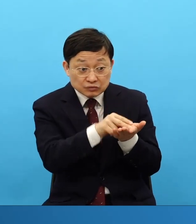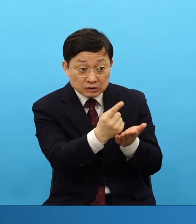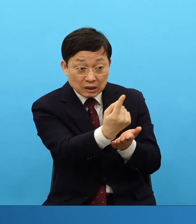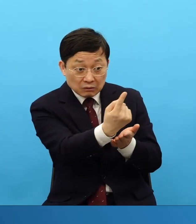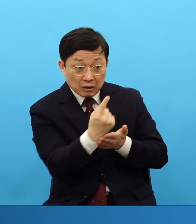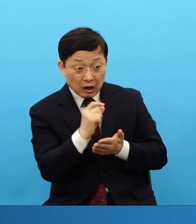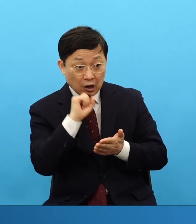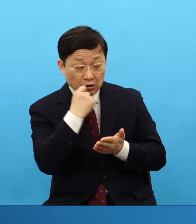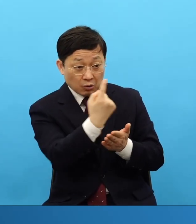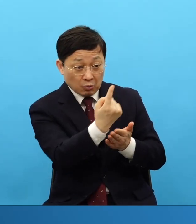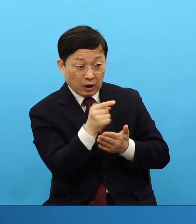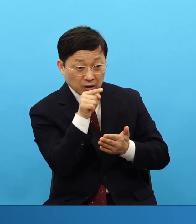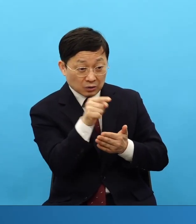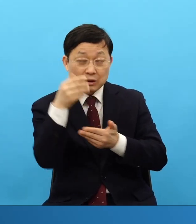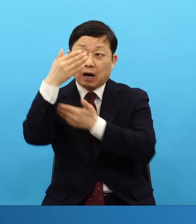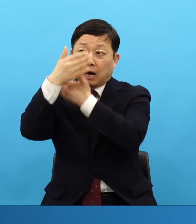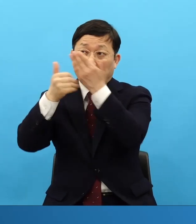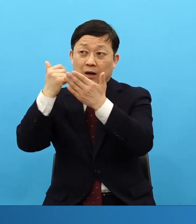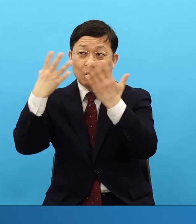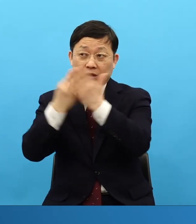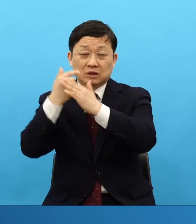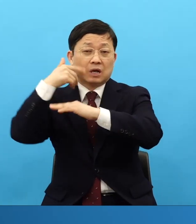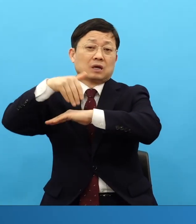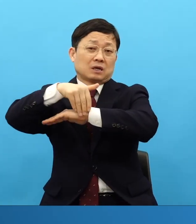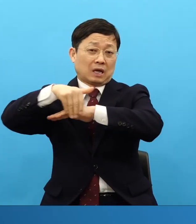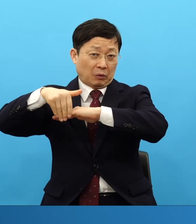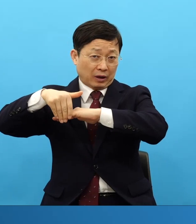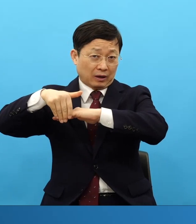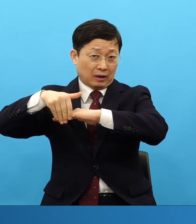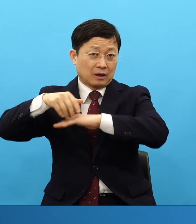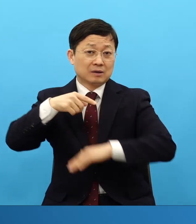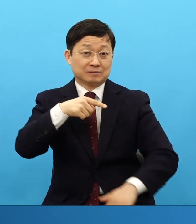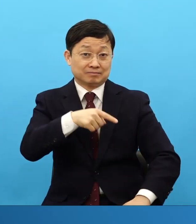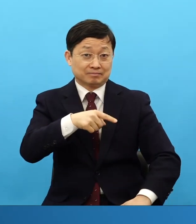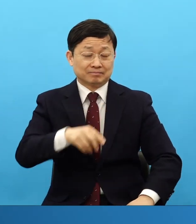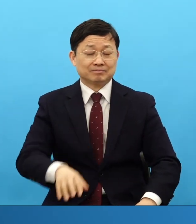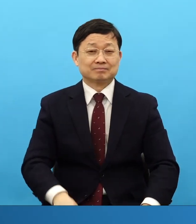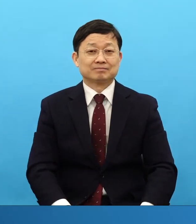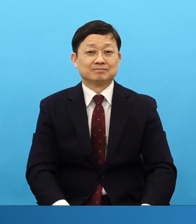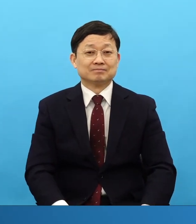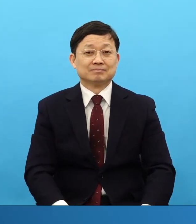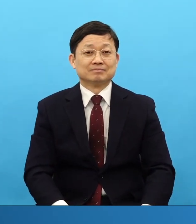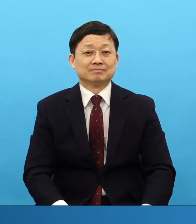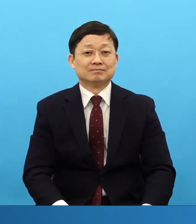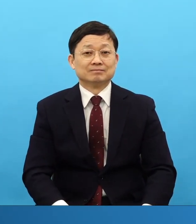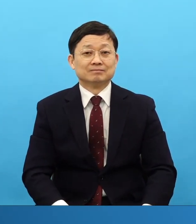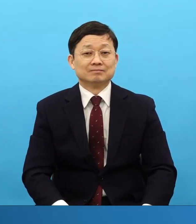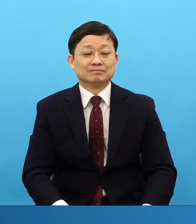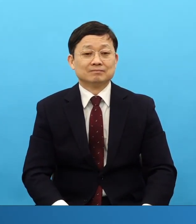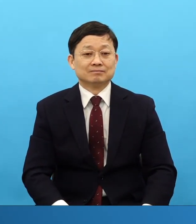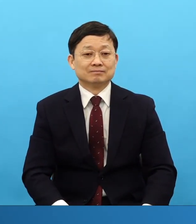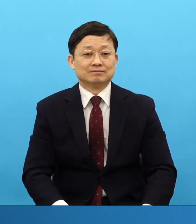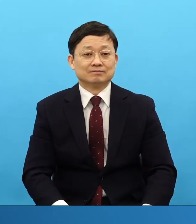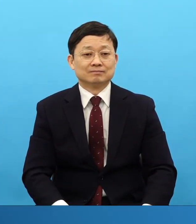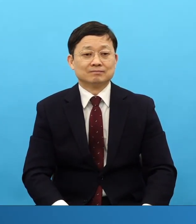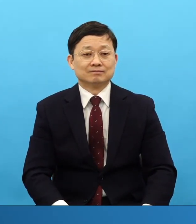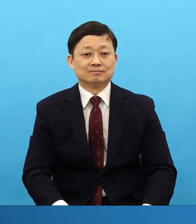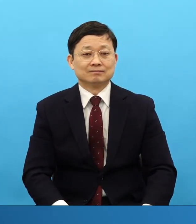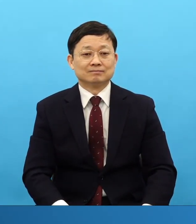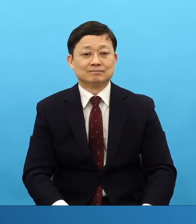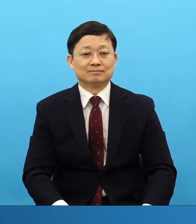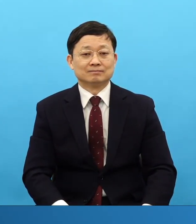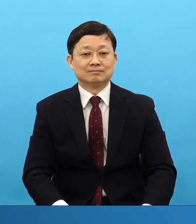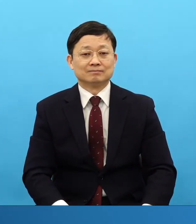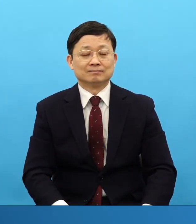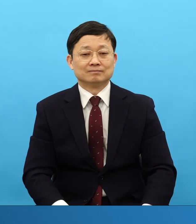seem like hardship for us, but it is God's absolute plan. 여기에서 참고해야 될 부분이 뭔가 하니까 이런 기도하는지 않는 사람이